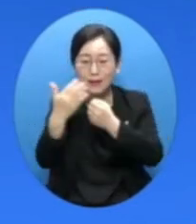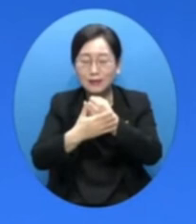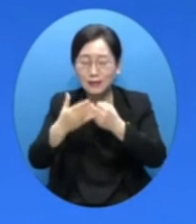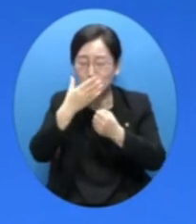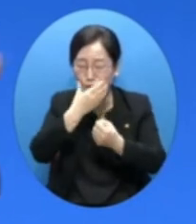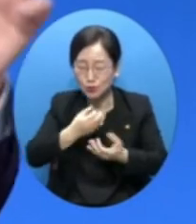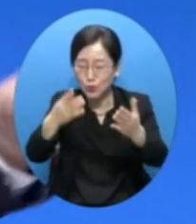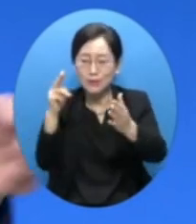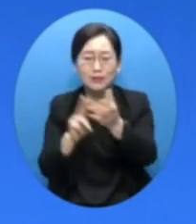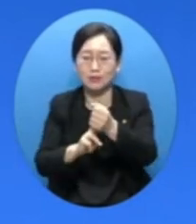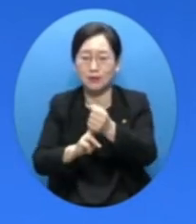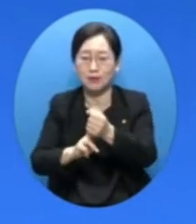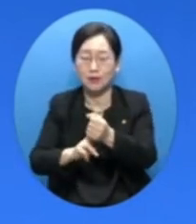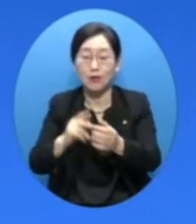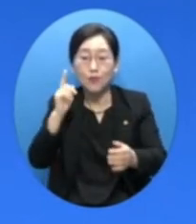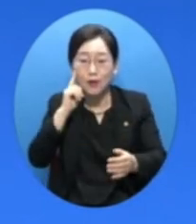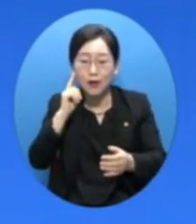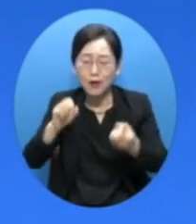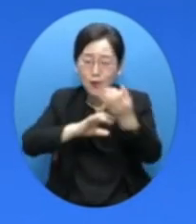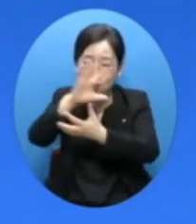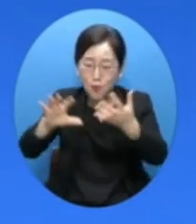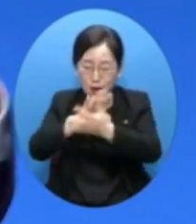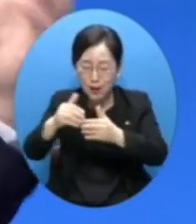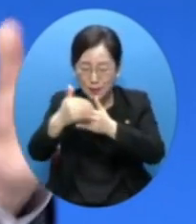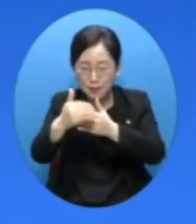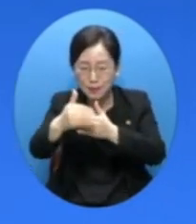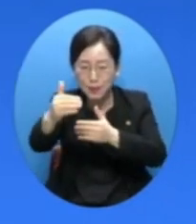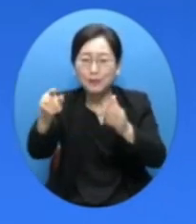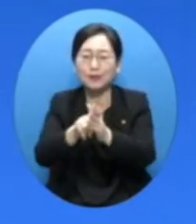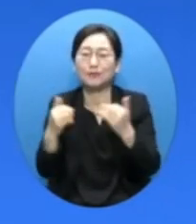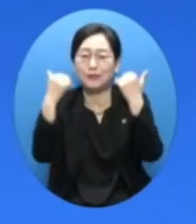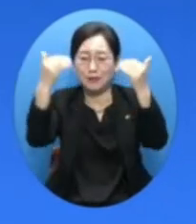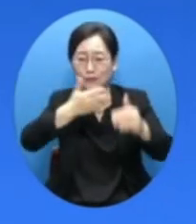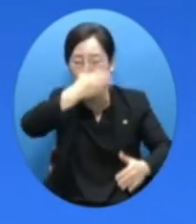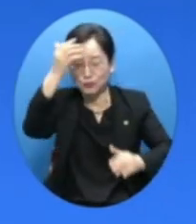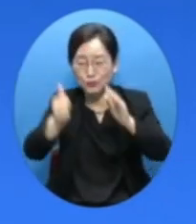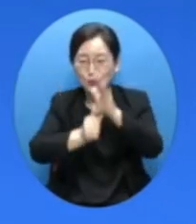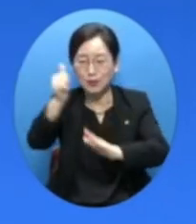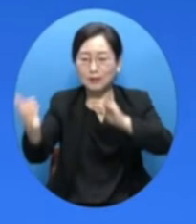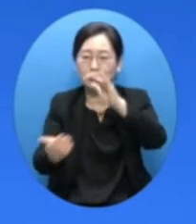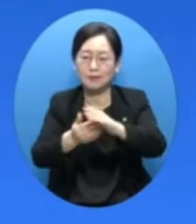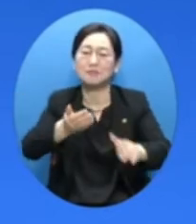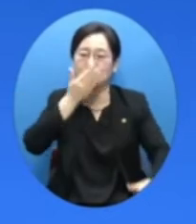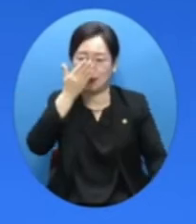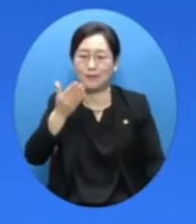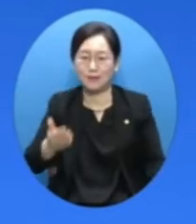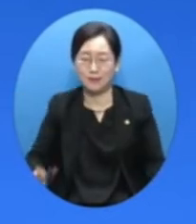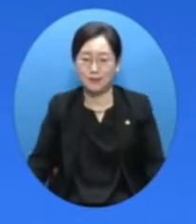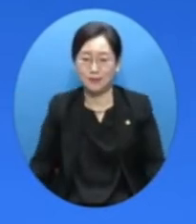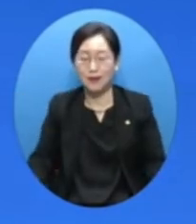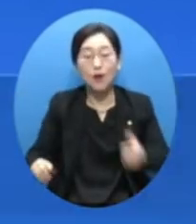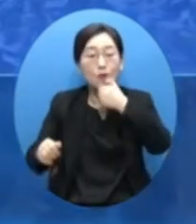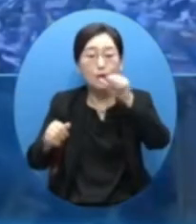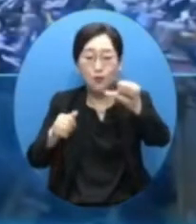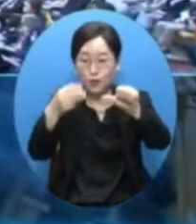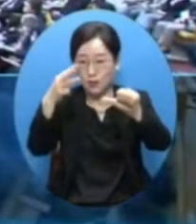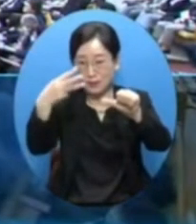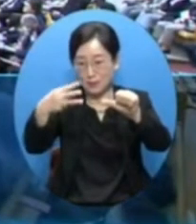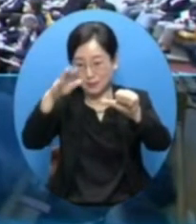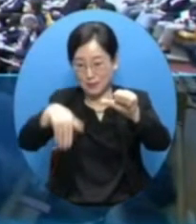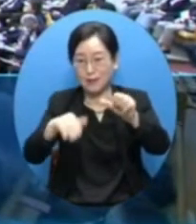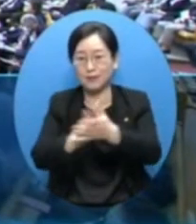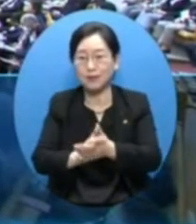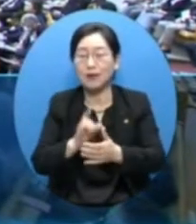기적입니다. 왜? 환난을 통하여 우리가 믿음이 자라게 되고 우리의 꿈과 소망을 이룰 수 있게 되기 때문인 것입니다. 로마서 5장 3절로 4절을